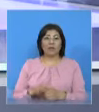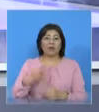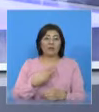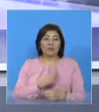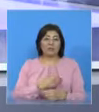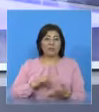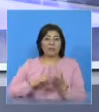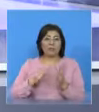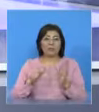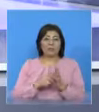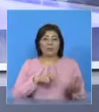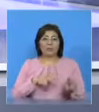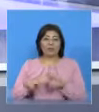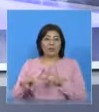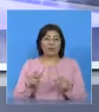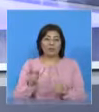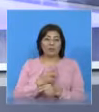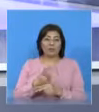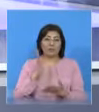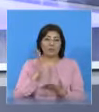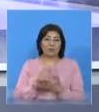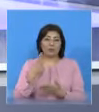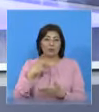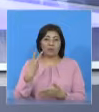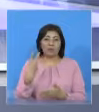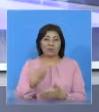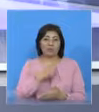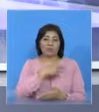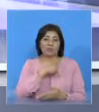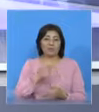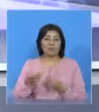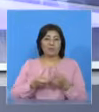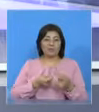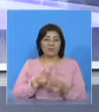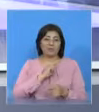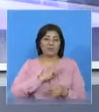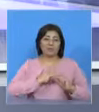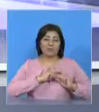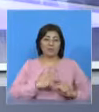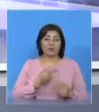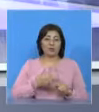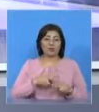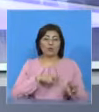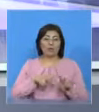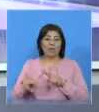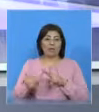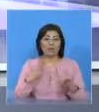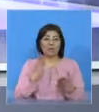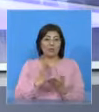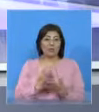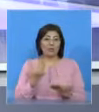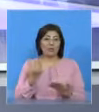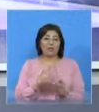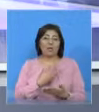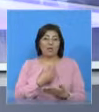Вакцинациялау кабинеттерінде бақылау камерасы орнатылды. Номері 2-ші емхана басшылығы дәрігерлердің жұмысын осылай қадағаламақ. Індет өршіп